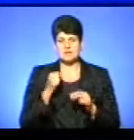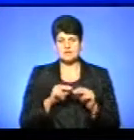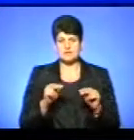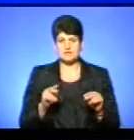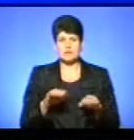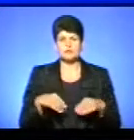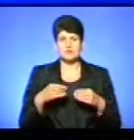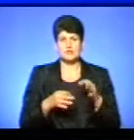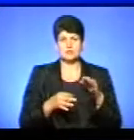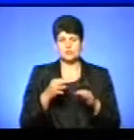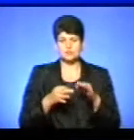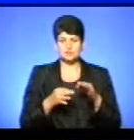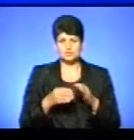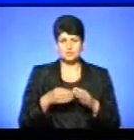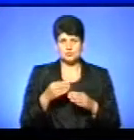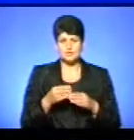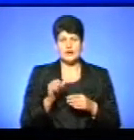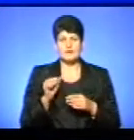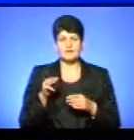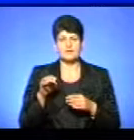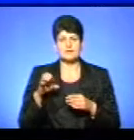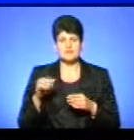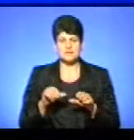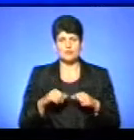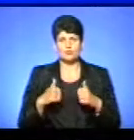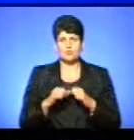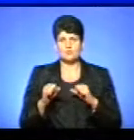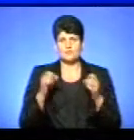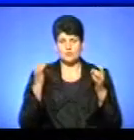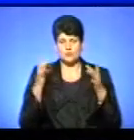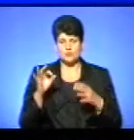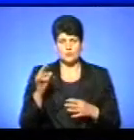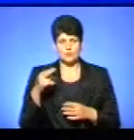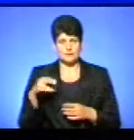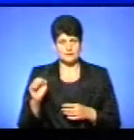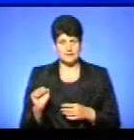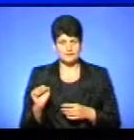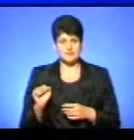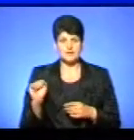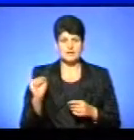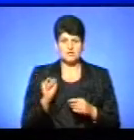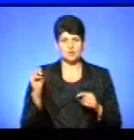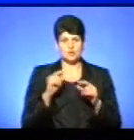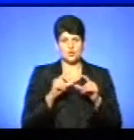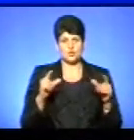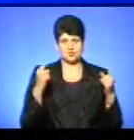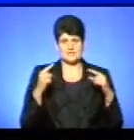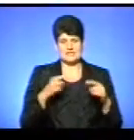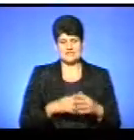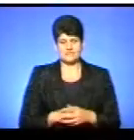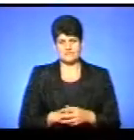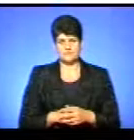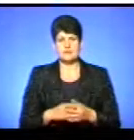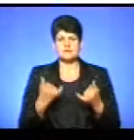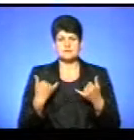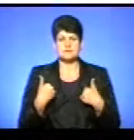вона подала судовий позов на атестаційну комісію управління культури облдержадміністрації та школу мистецтв. Зараз